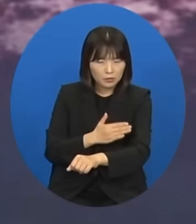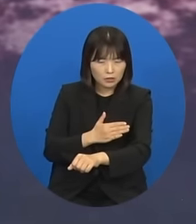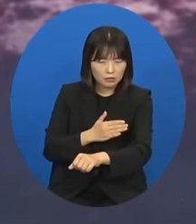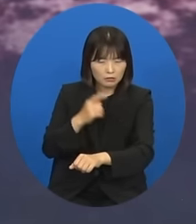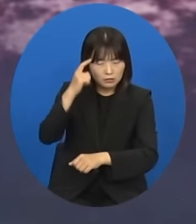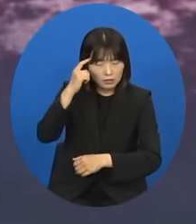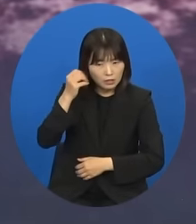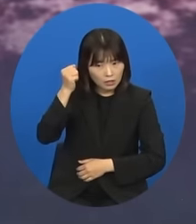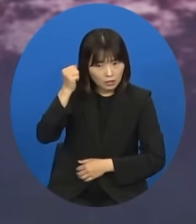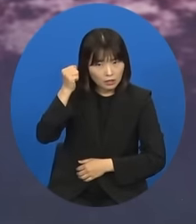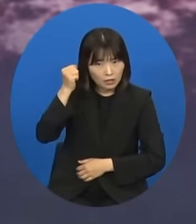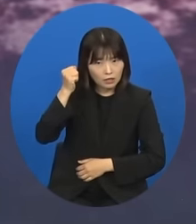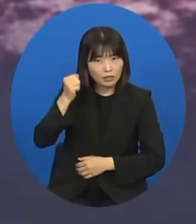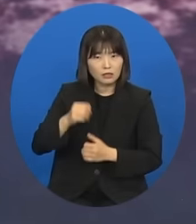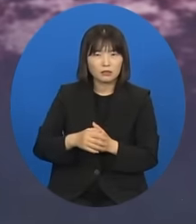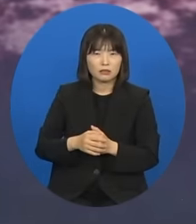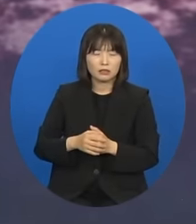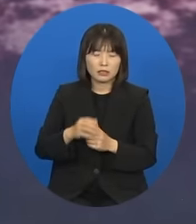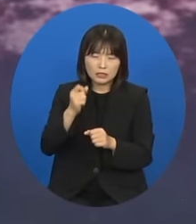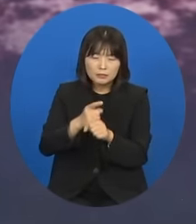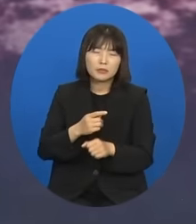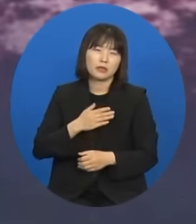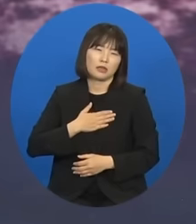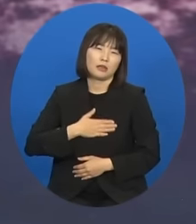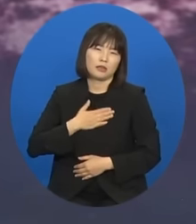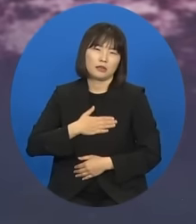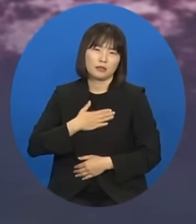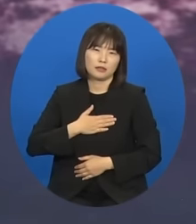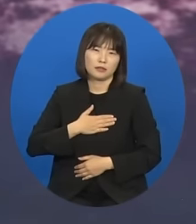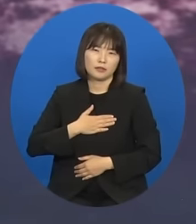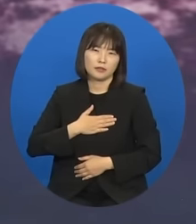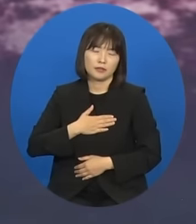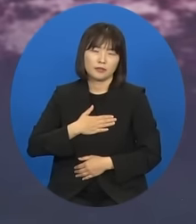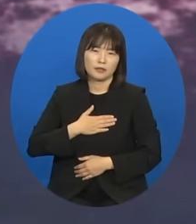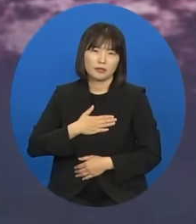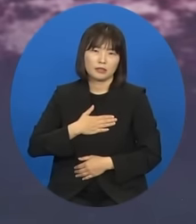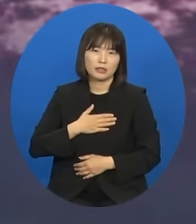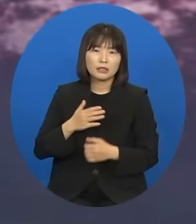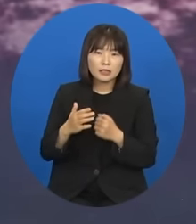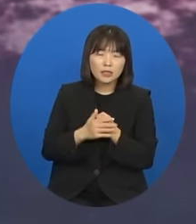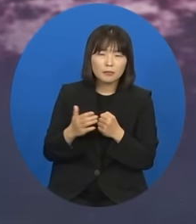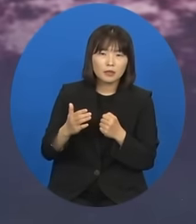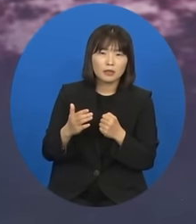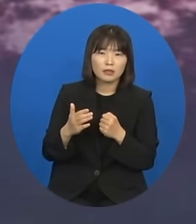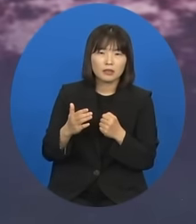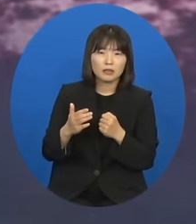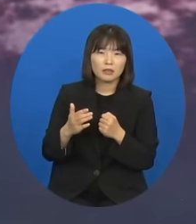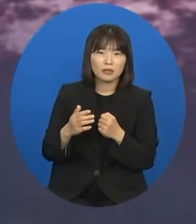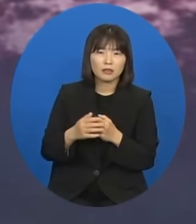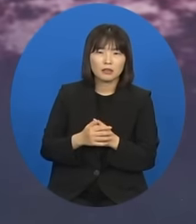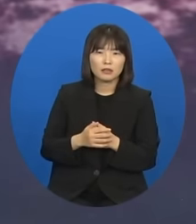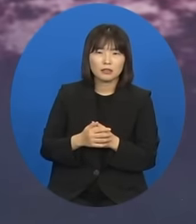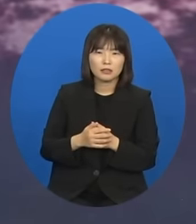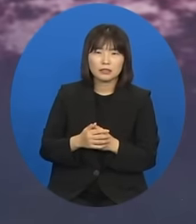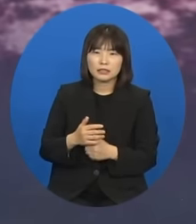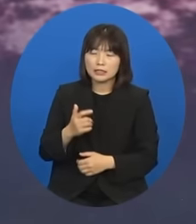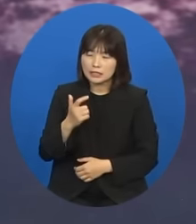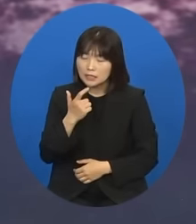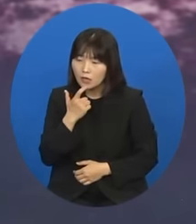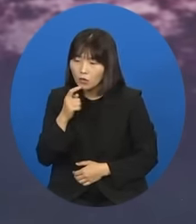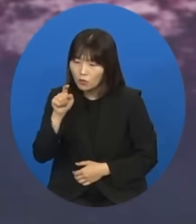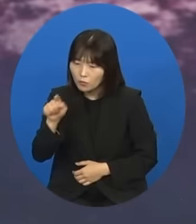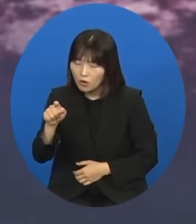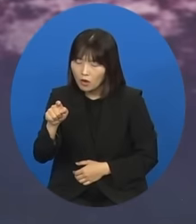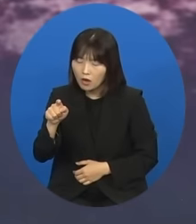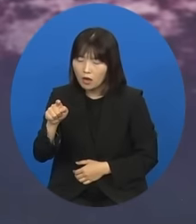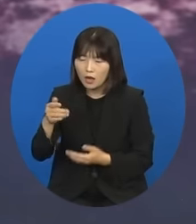알았습니다이 과정이 옳지 않다라는 것을 알았어요 그래서 무슨 얘기를 한 거예요 너가 받을 저주는 내가